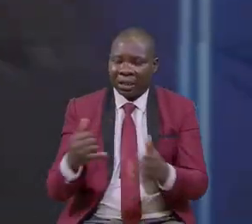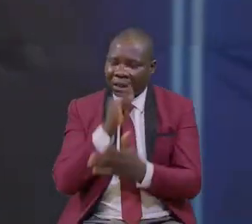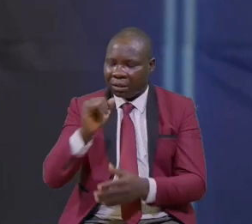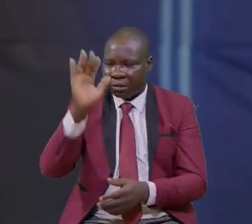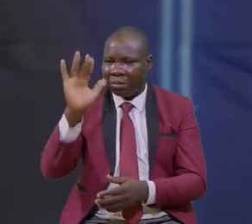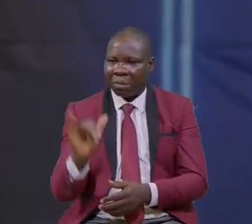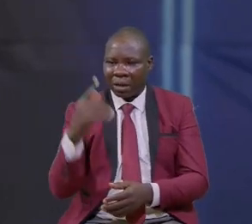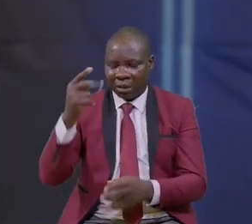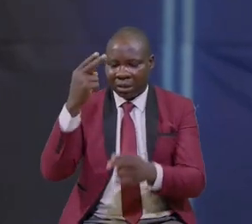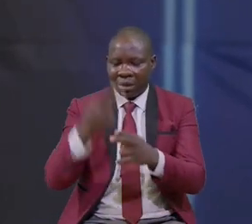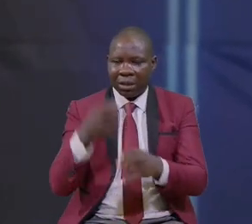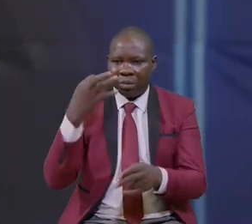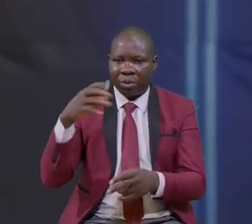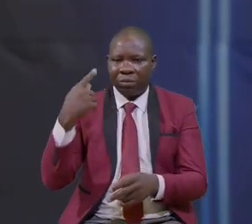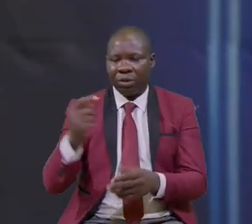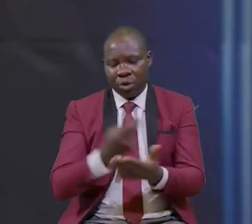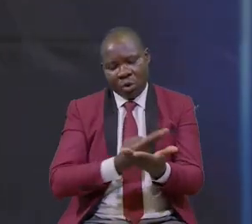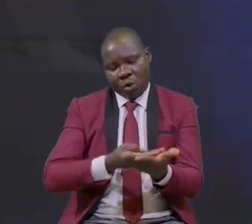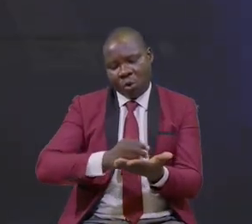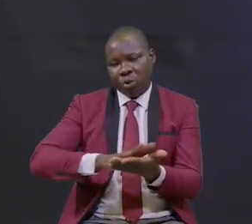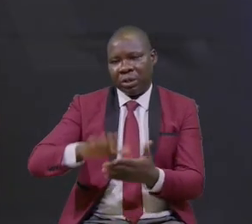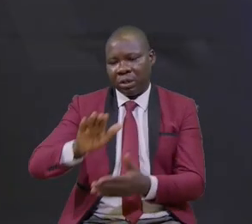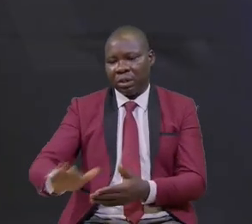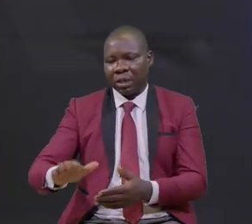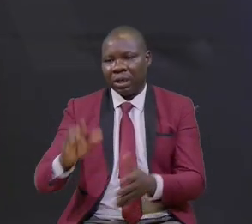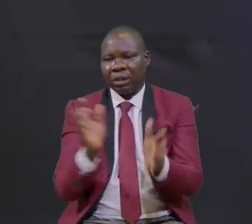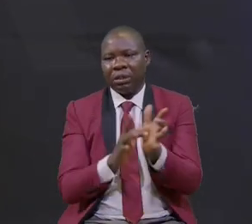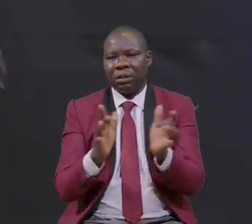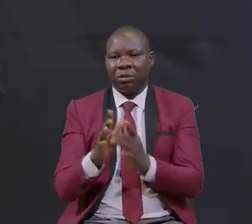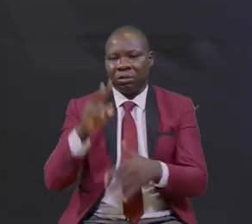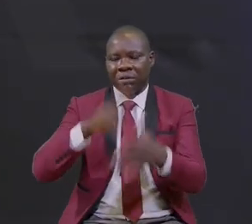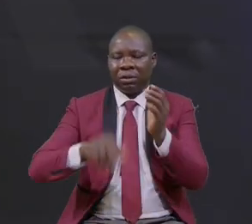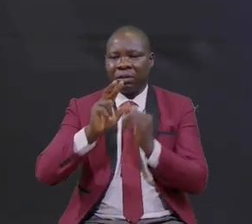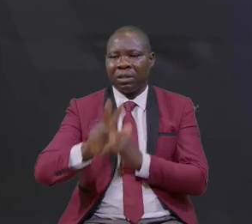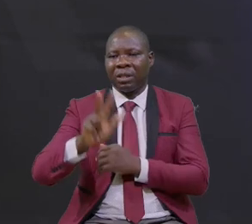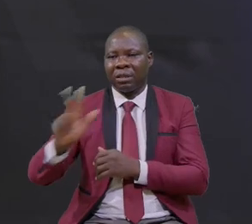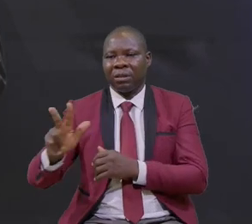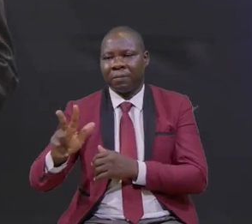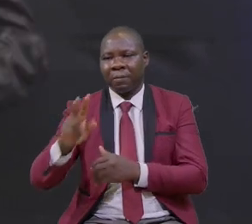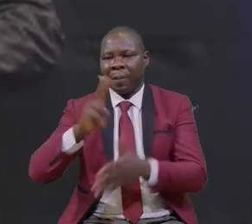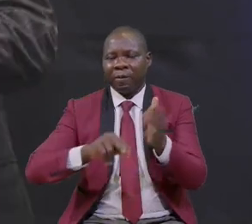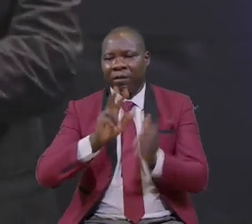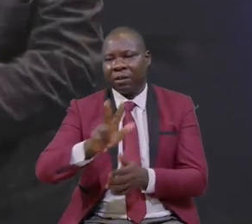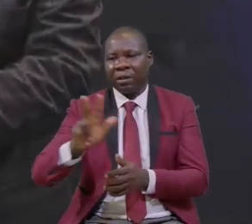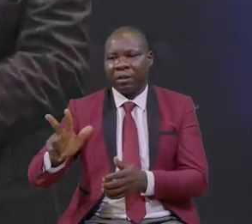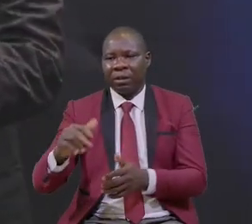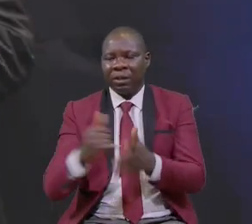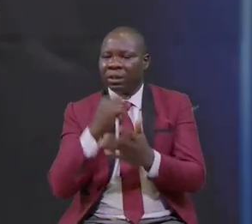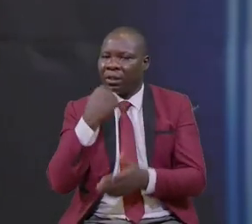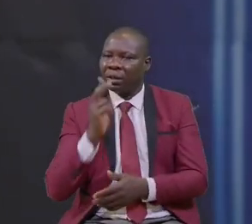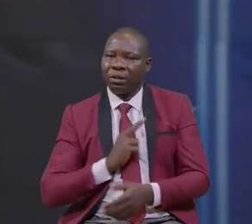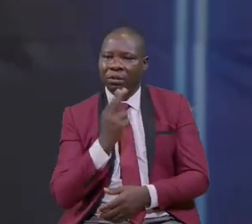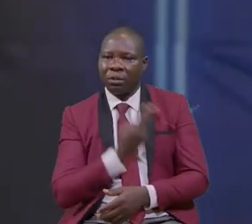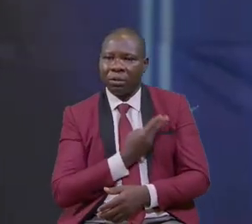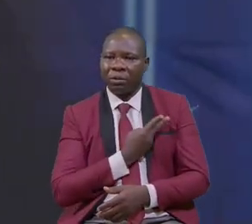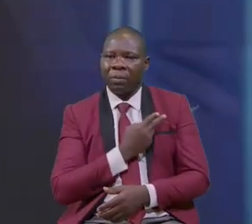le nom du saint Jésus-Christ verset 33 et nous